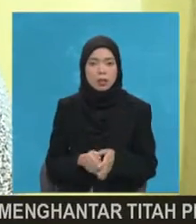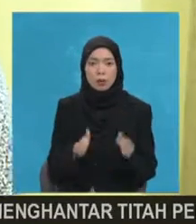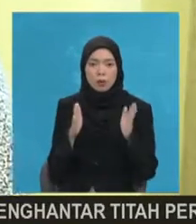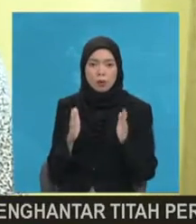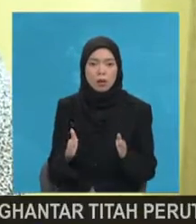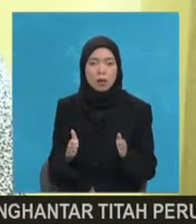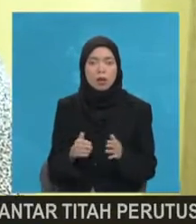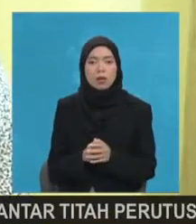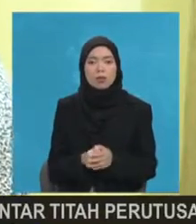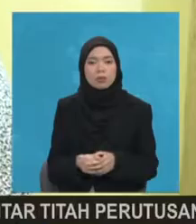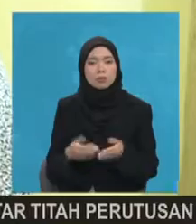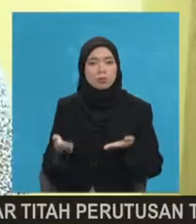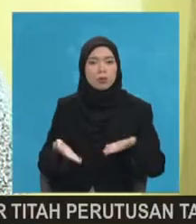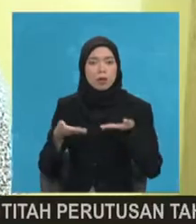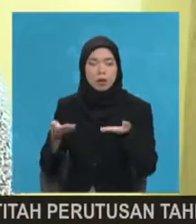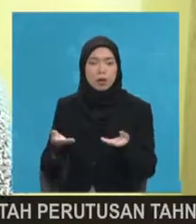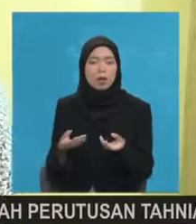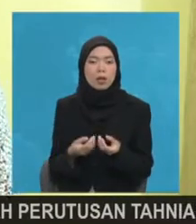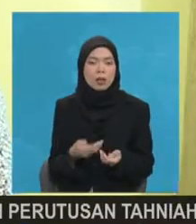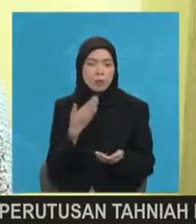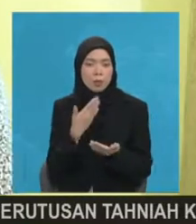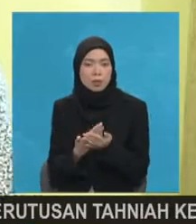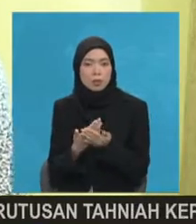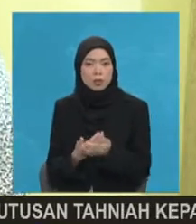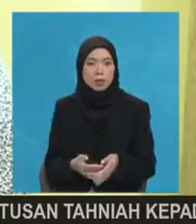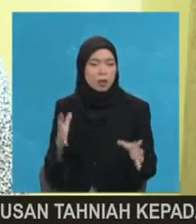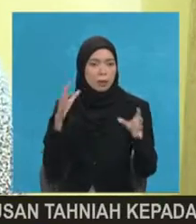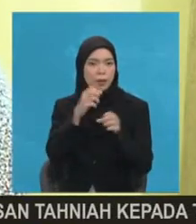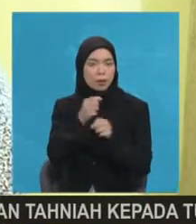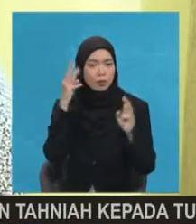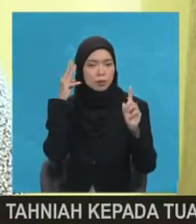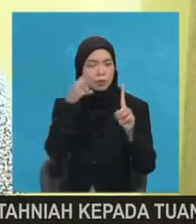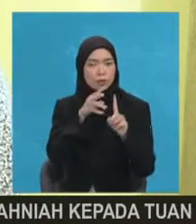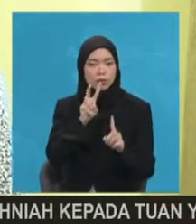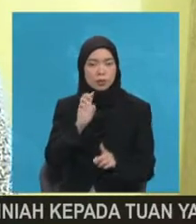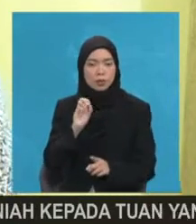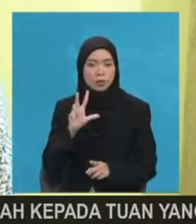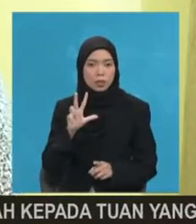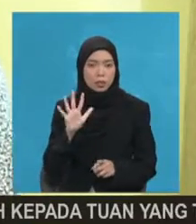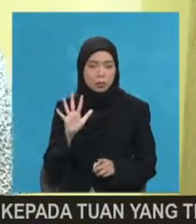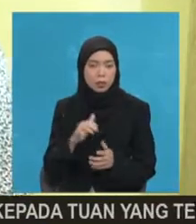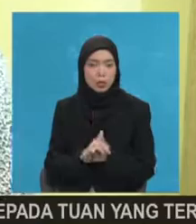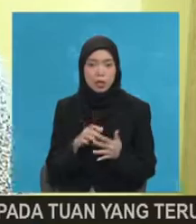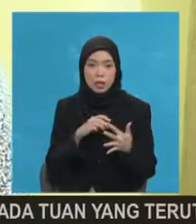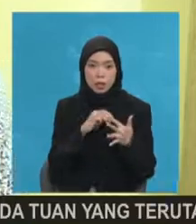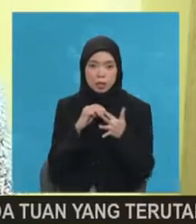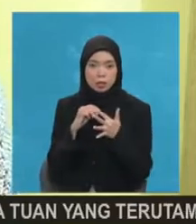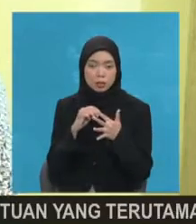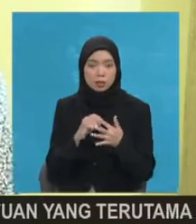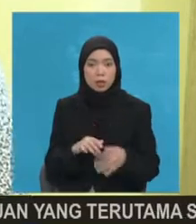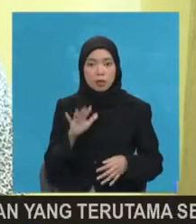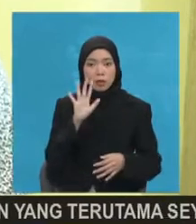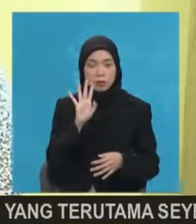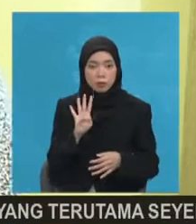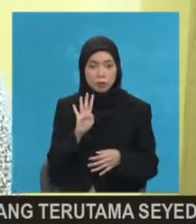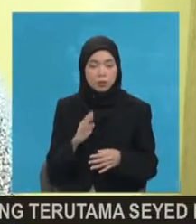dan menambah atau menyahut cabaran two sah 25 yaitu khususnya bagi bidang afh of industrial